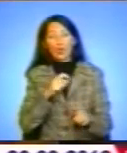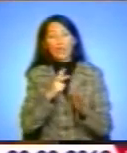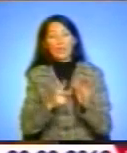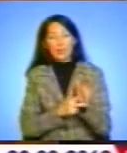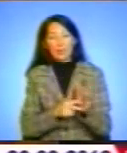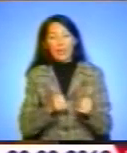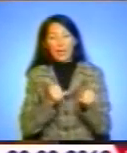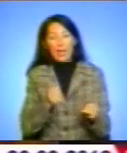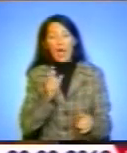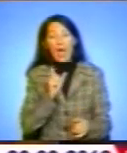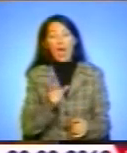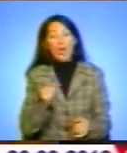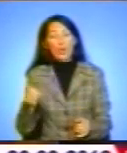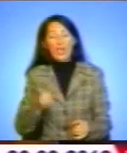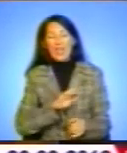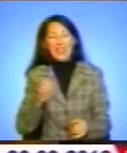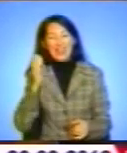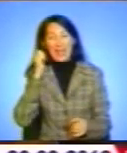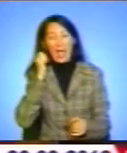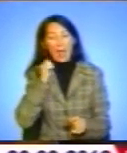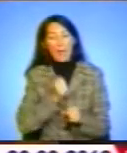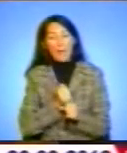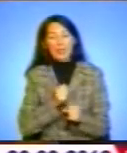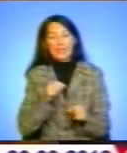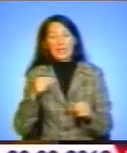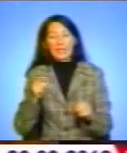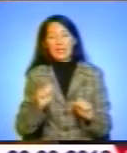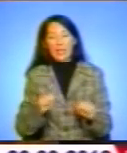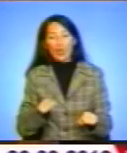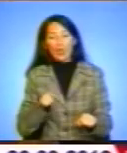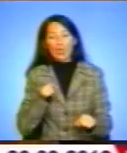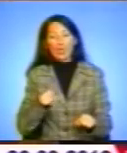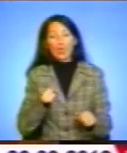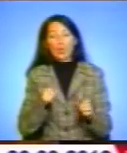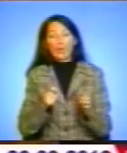а для людей непрацездатного віку – 856 гривень.